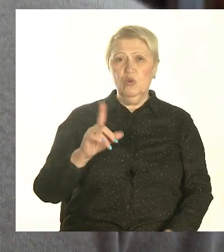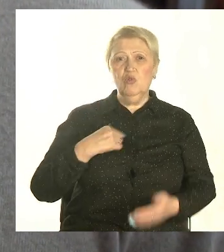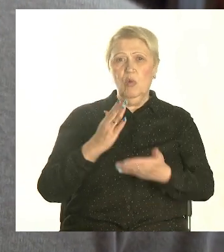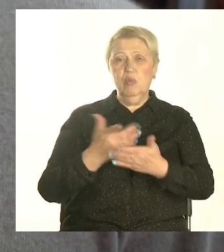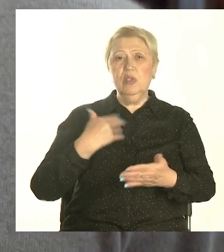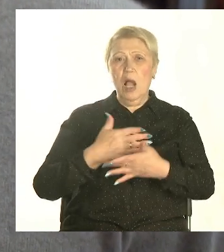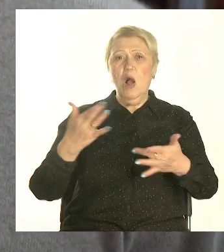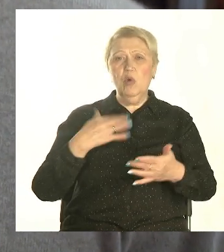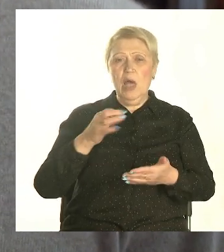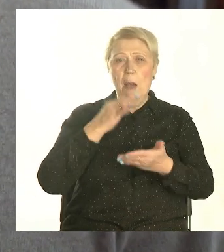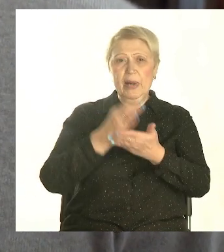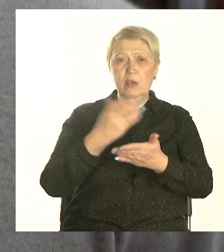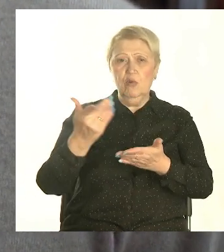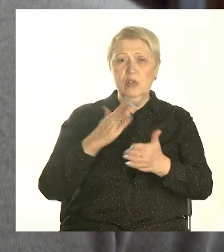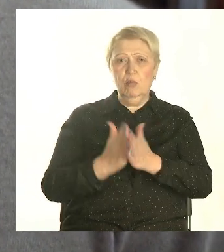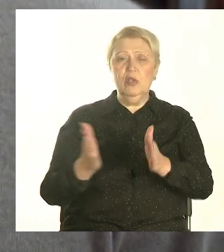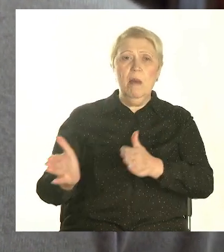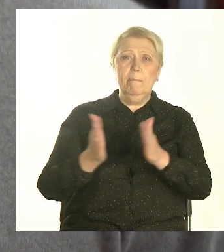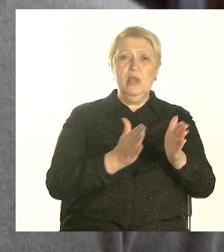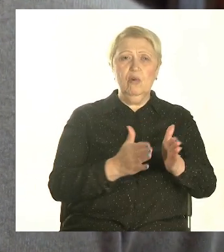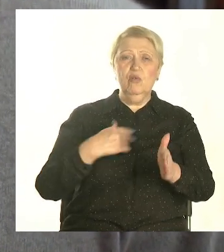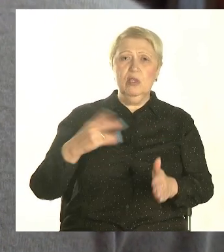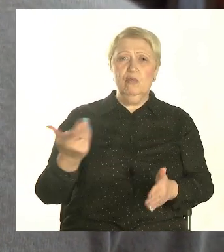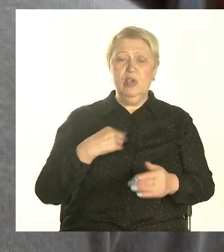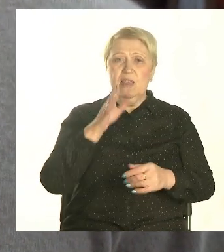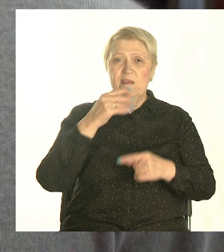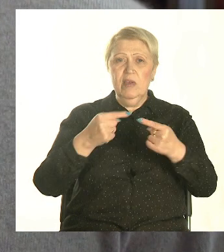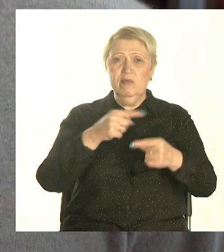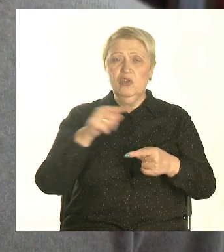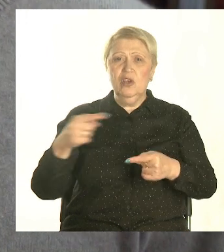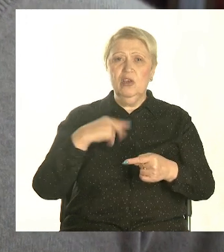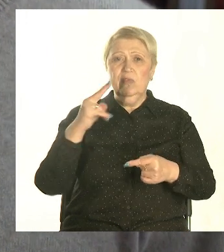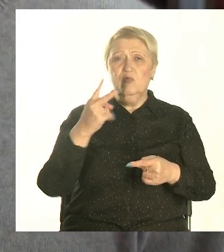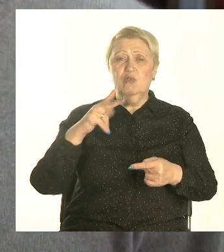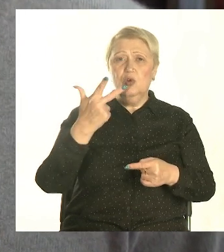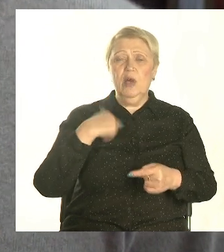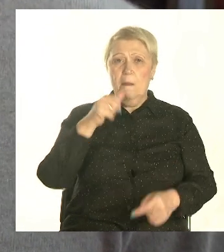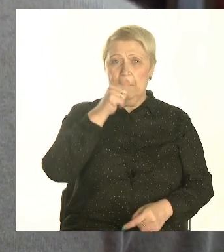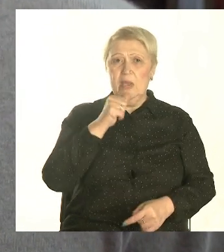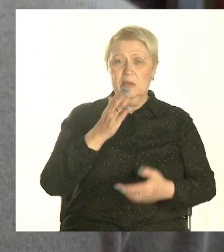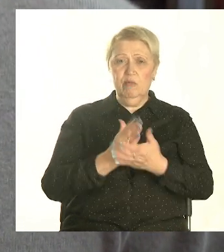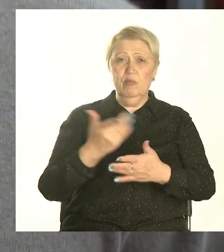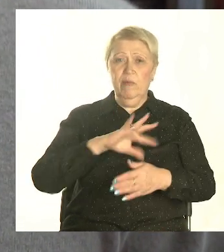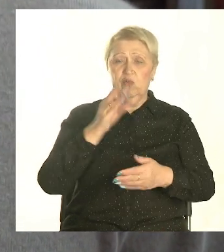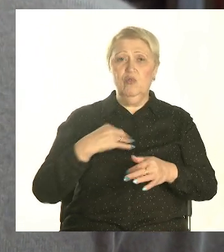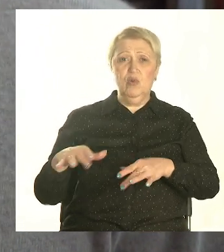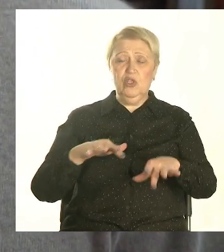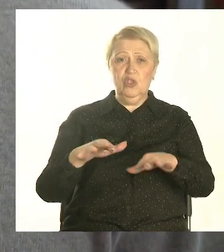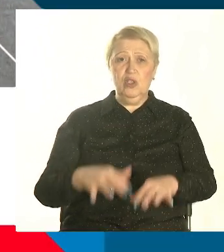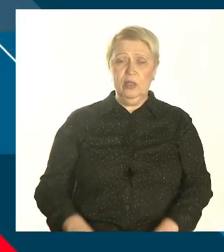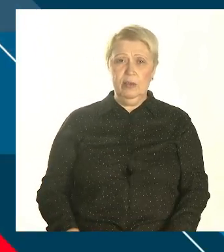определенный переходный период там, в течение месяца, двух-трех, который, в течение которого и мы, и все вопросы, надеюсь,